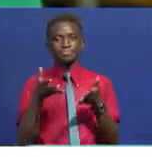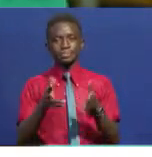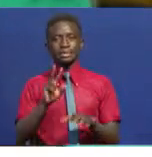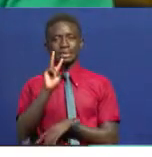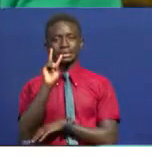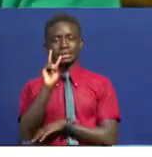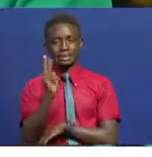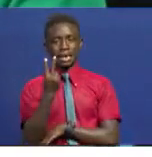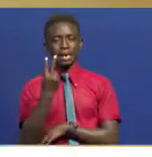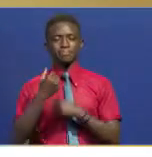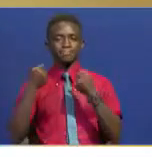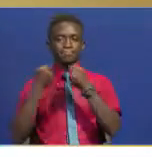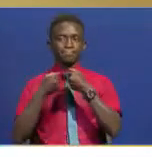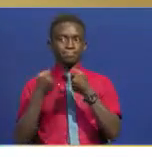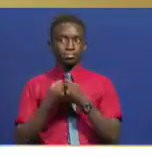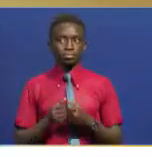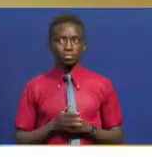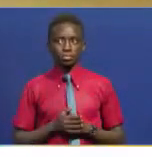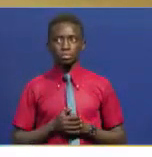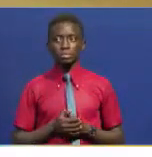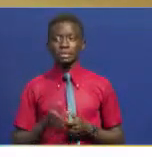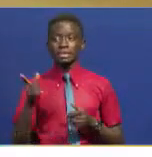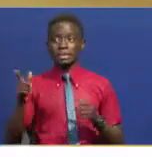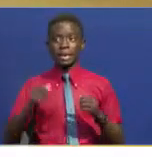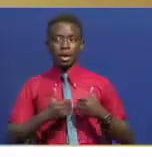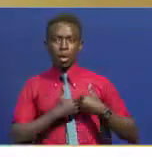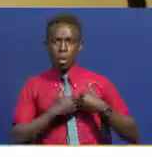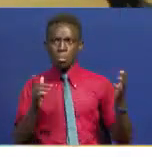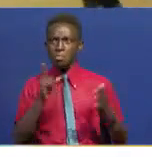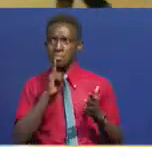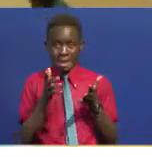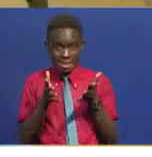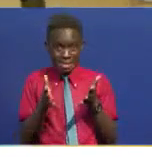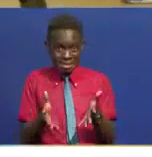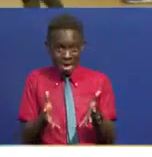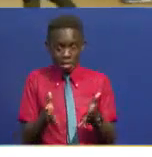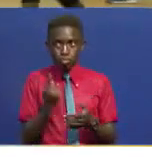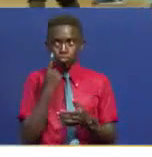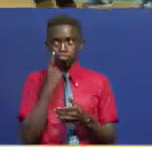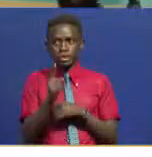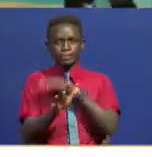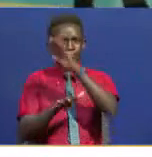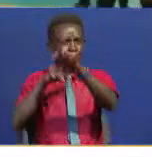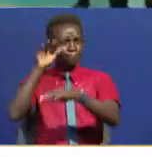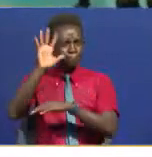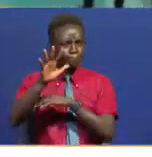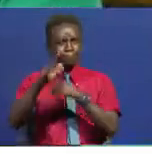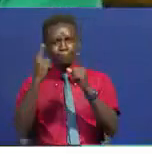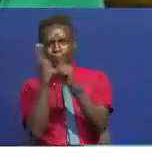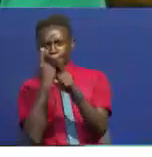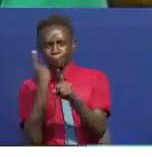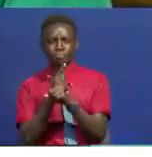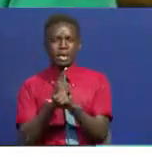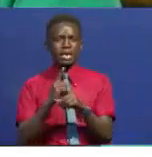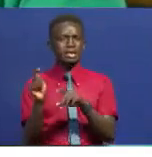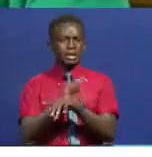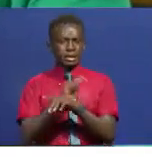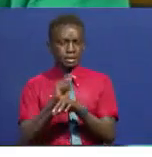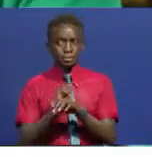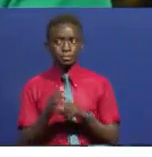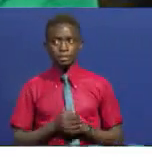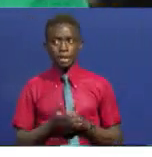second playoffs. Munana alifichua kuwa kwa sasa wanaimarisha safu ushambulizi na ulinzi mazoezini. We are working on